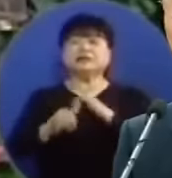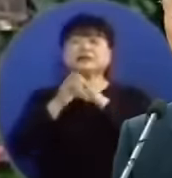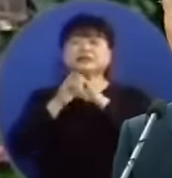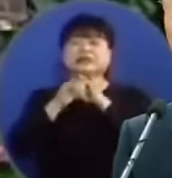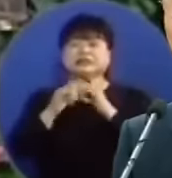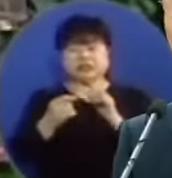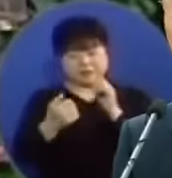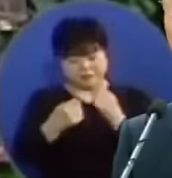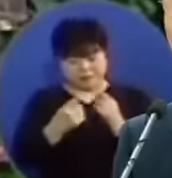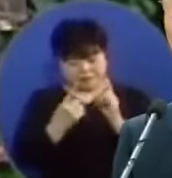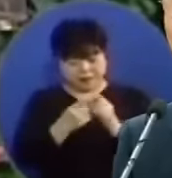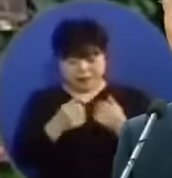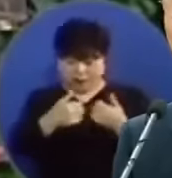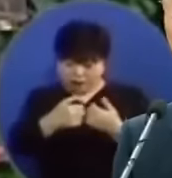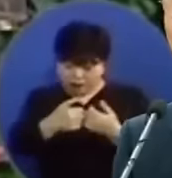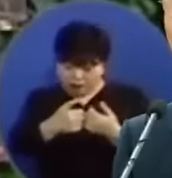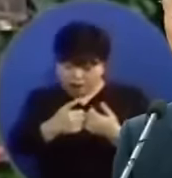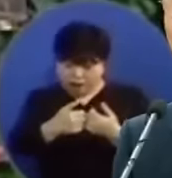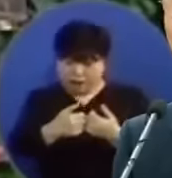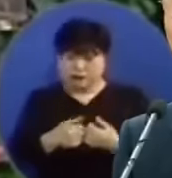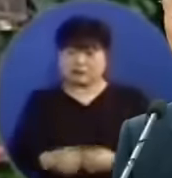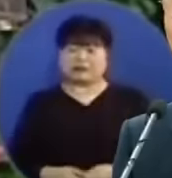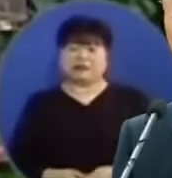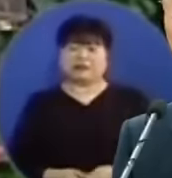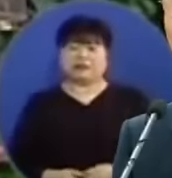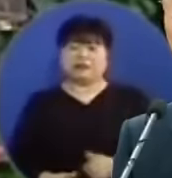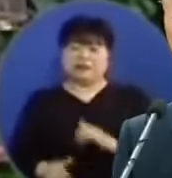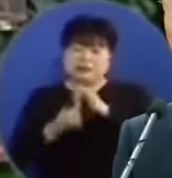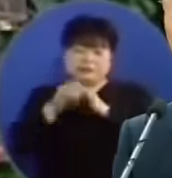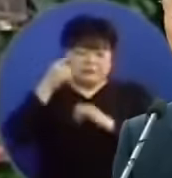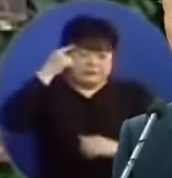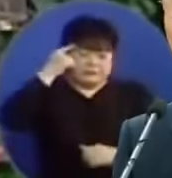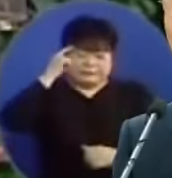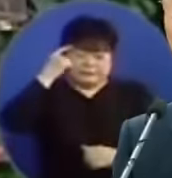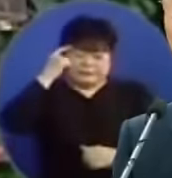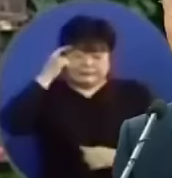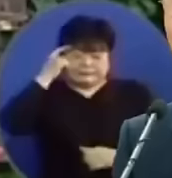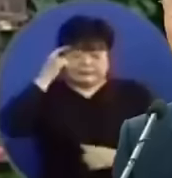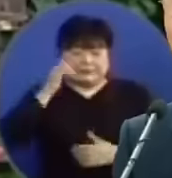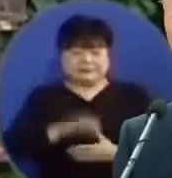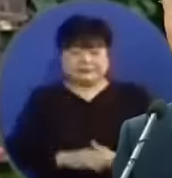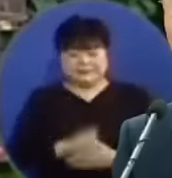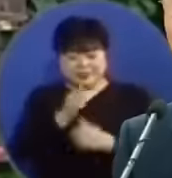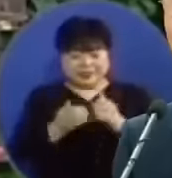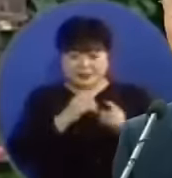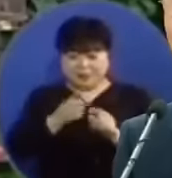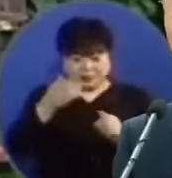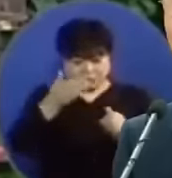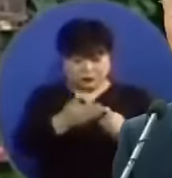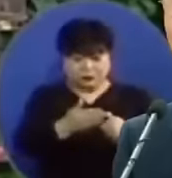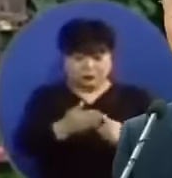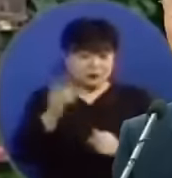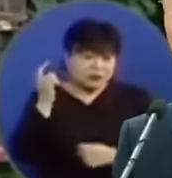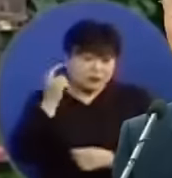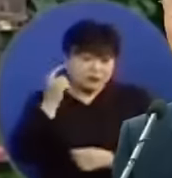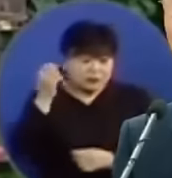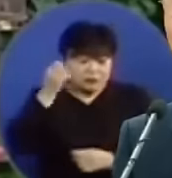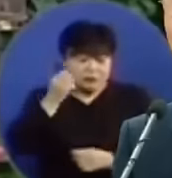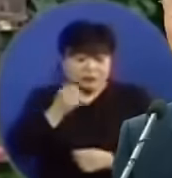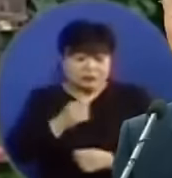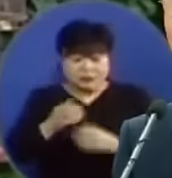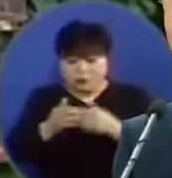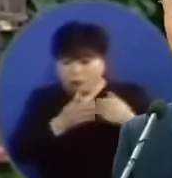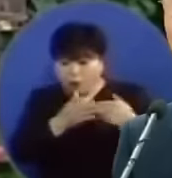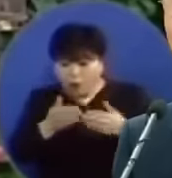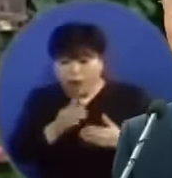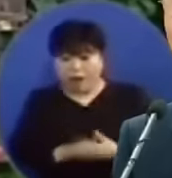있습니다. 그는 너무나 좌절하여 그가 죽을 생각만 했습니다. 그런데 하나님의 말씀을 듣다가 성령님을